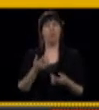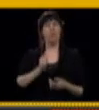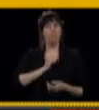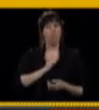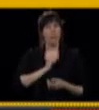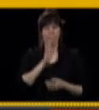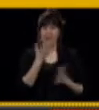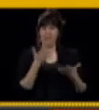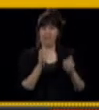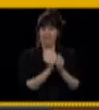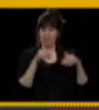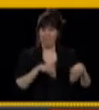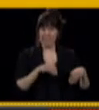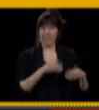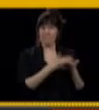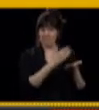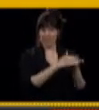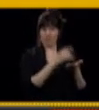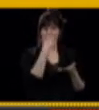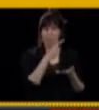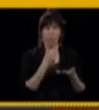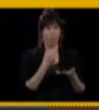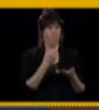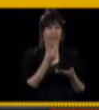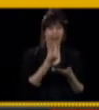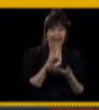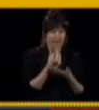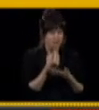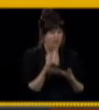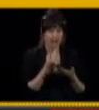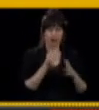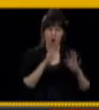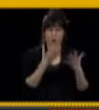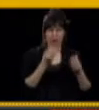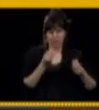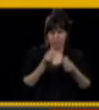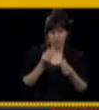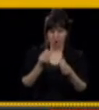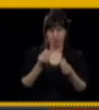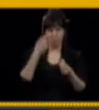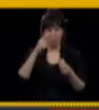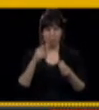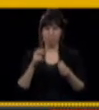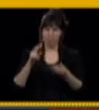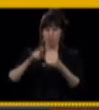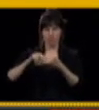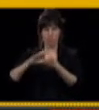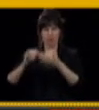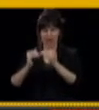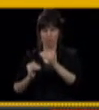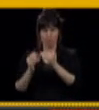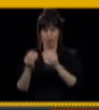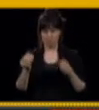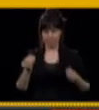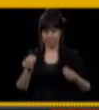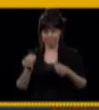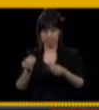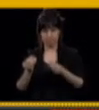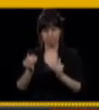manière de vous compensez donnez moi un petit peu de temps le sport simple à mettre en place mais je vous le dis là